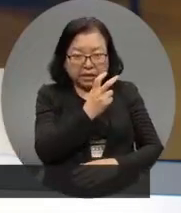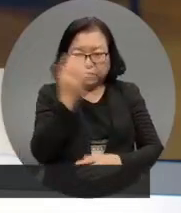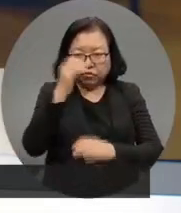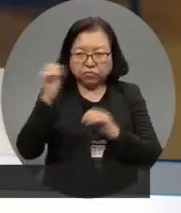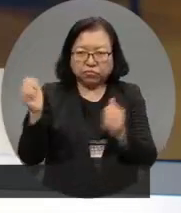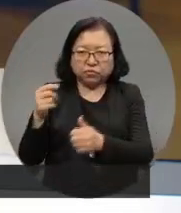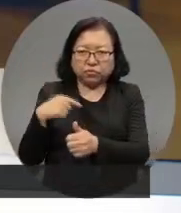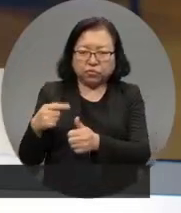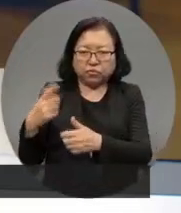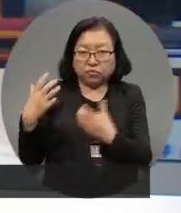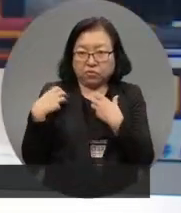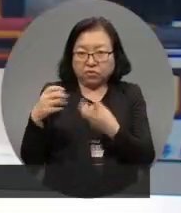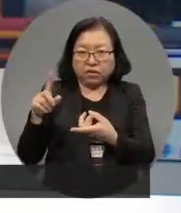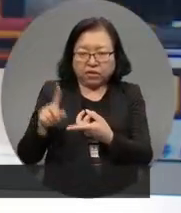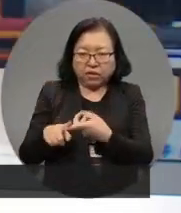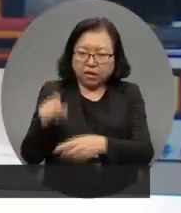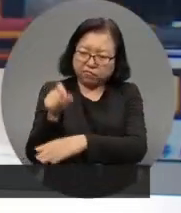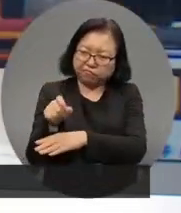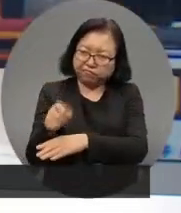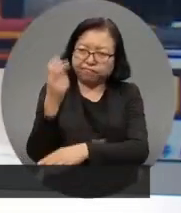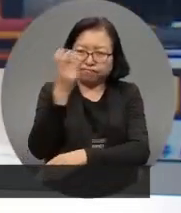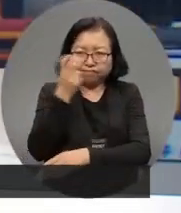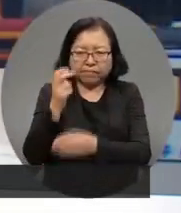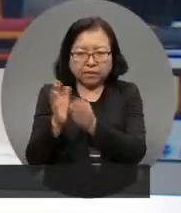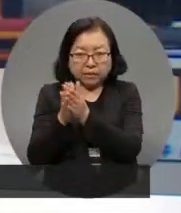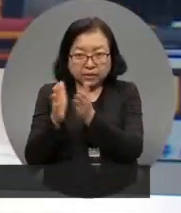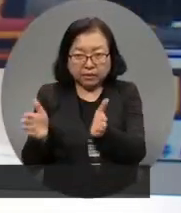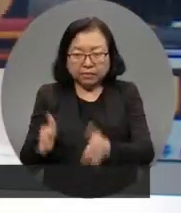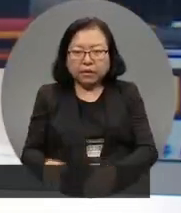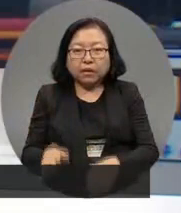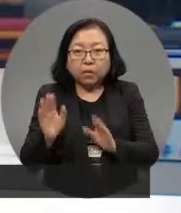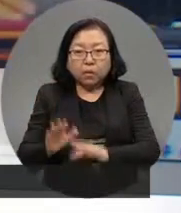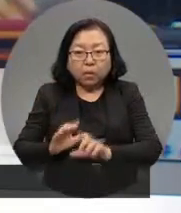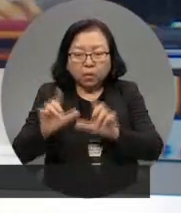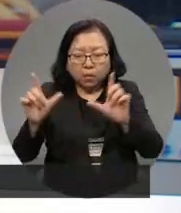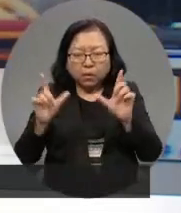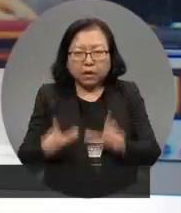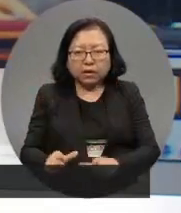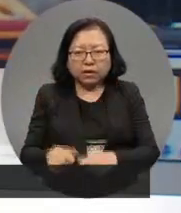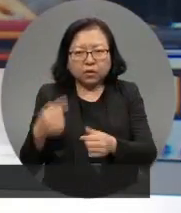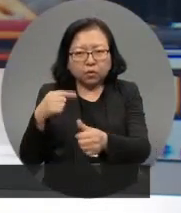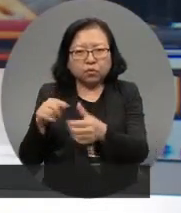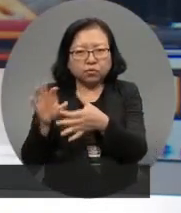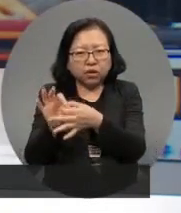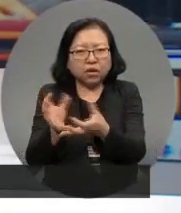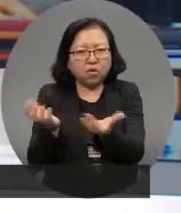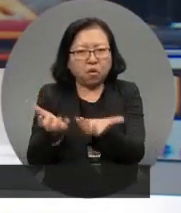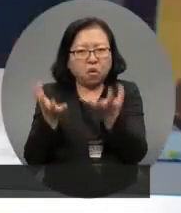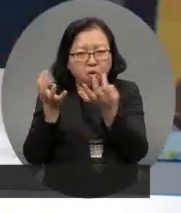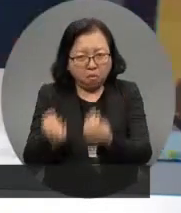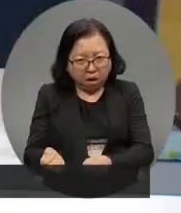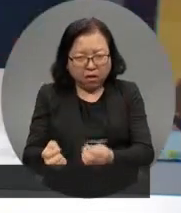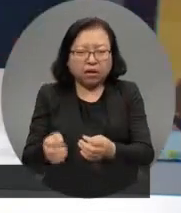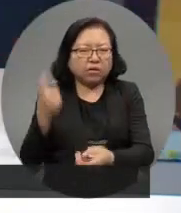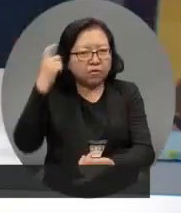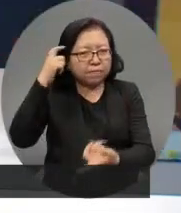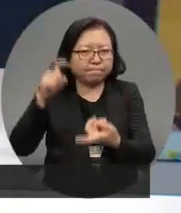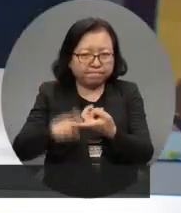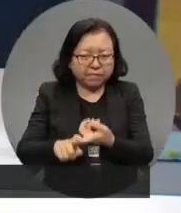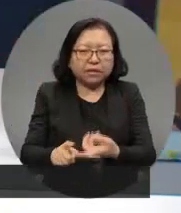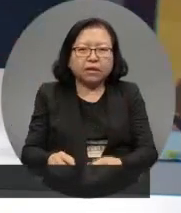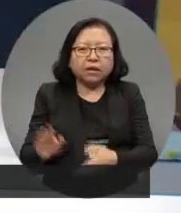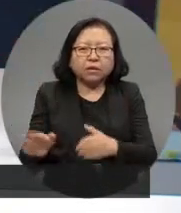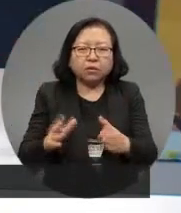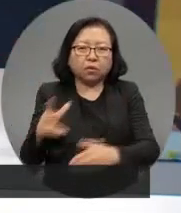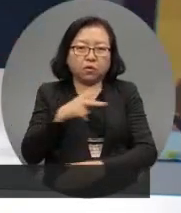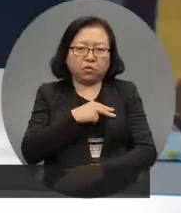교육청에 대한 행정사무감사가 시작됐습니다. 올해는 유난히 교육 현안이 많아 많은 관심을 모았지만